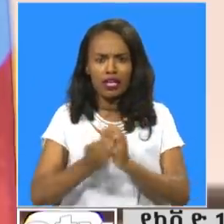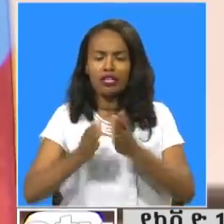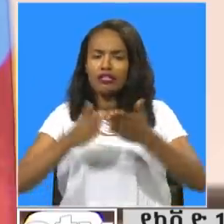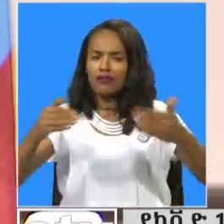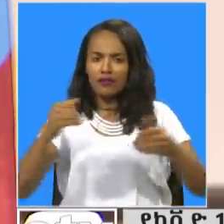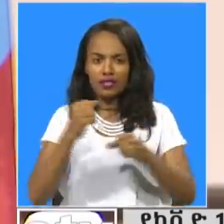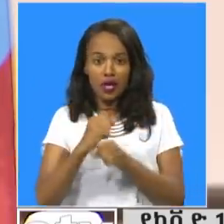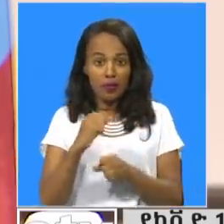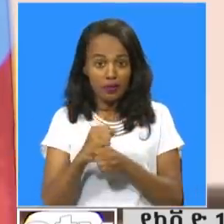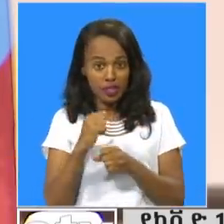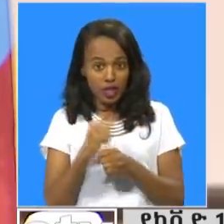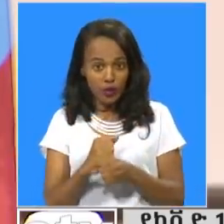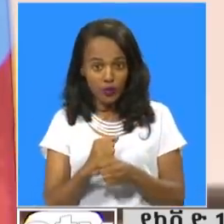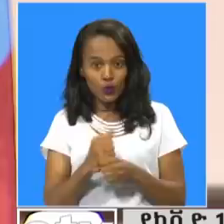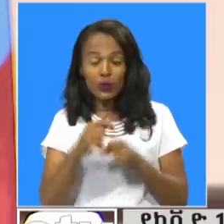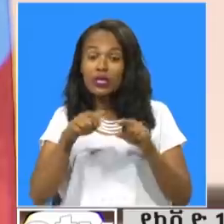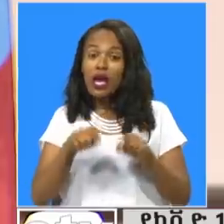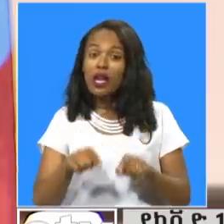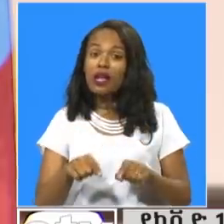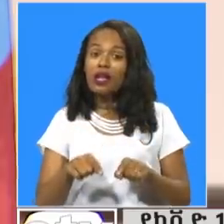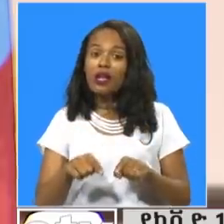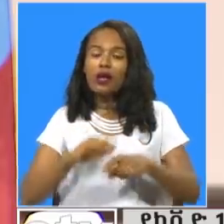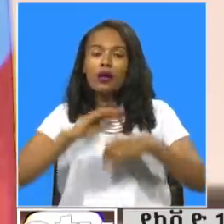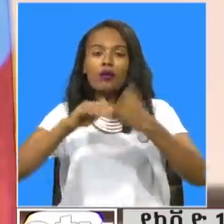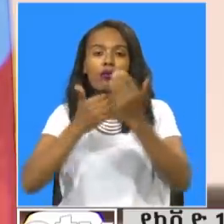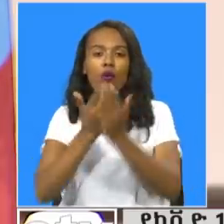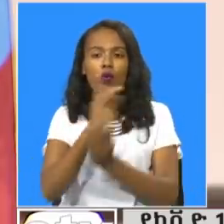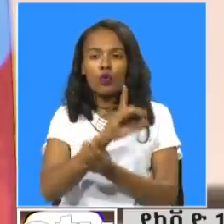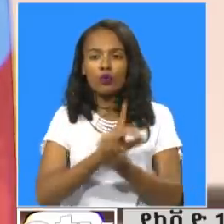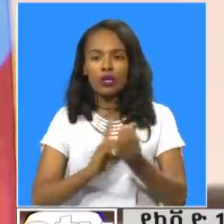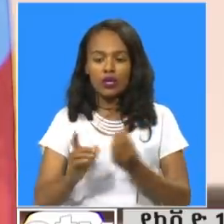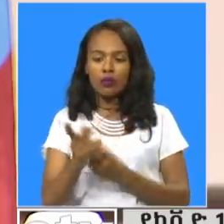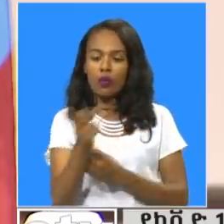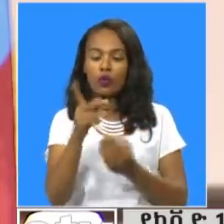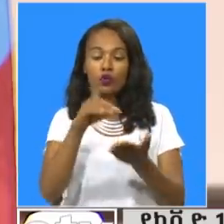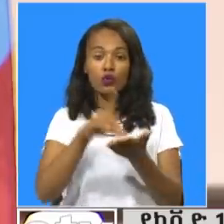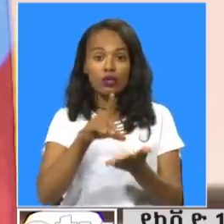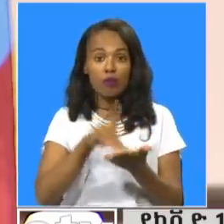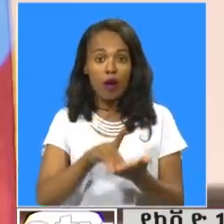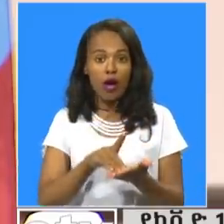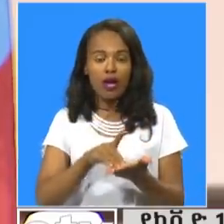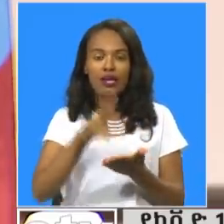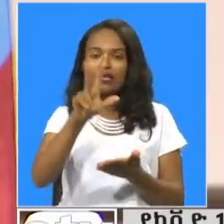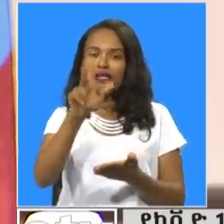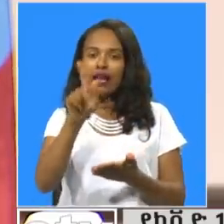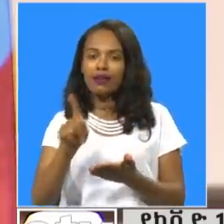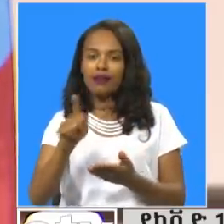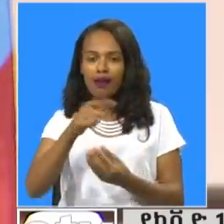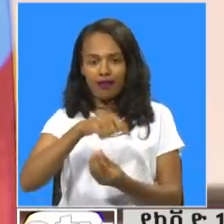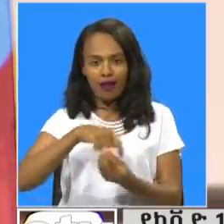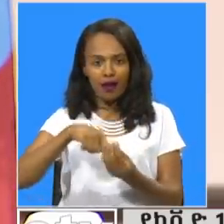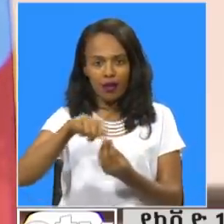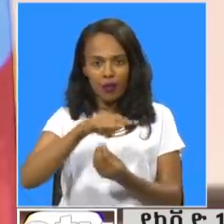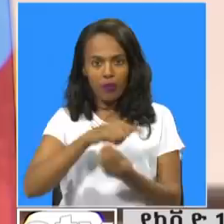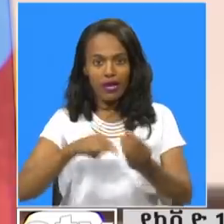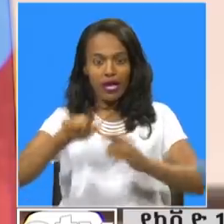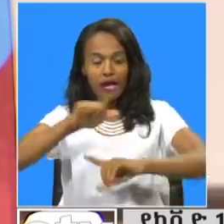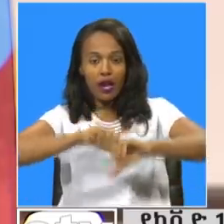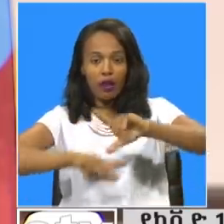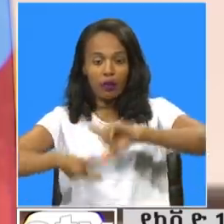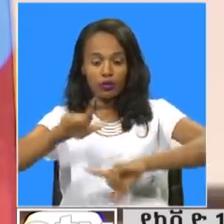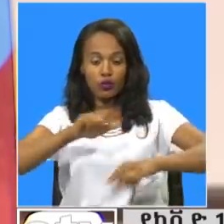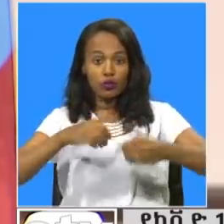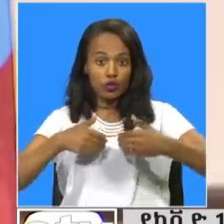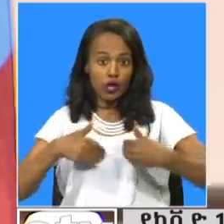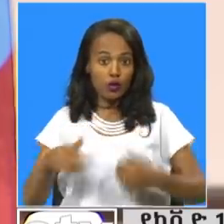ስራ በመስራቱ ዛሬ በሁሉም ክልል እና በሁለቱ ከተማ 31 ገደማ ላብራቶሪዎች